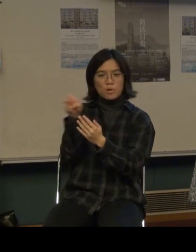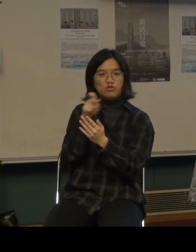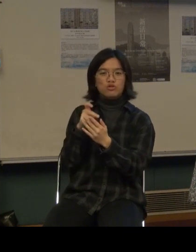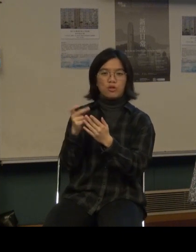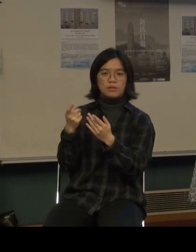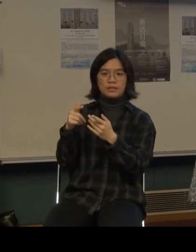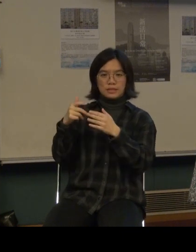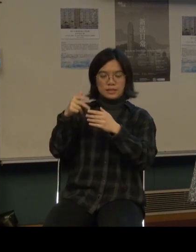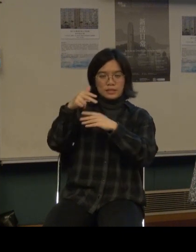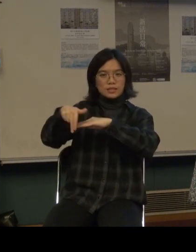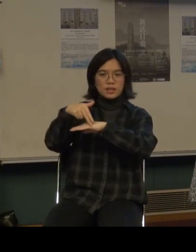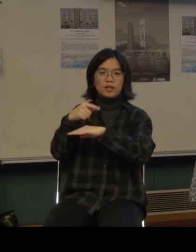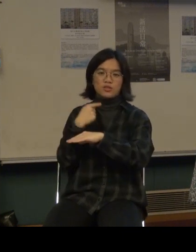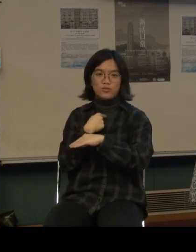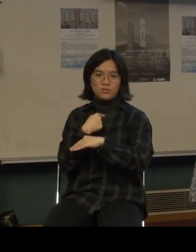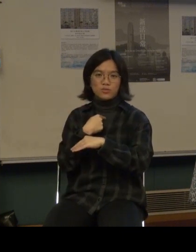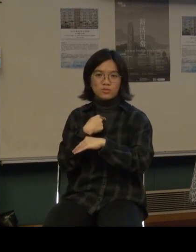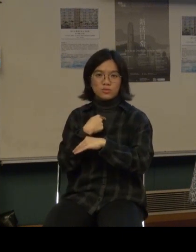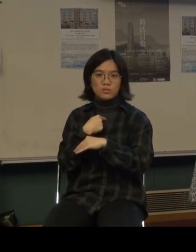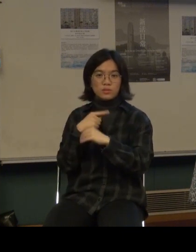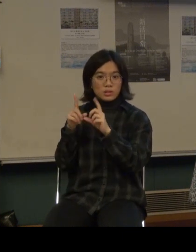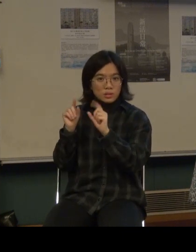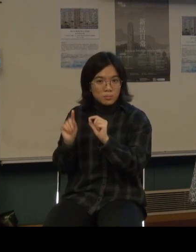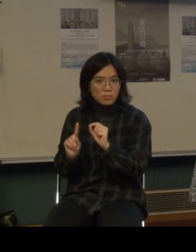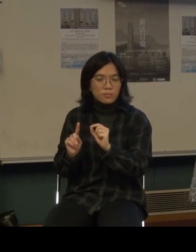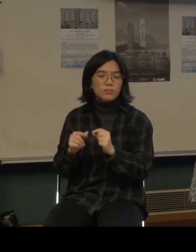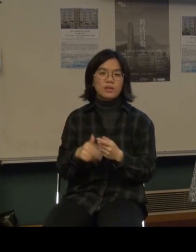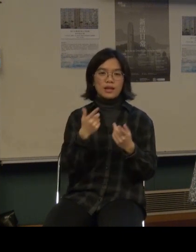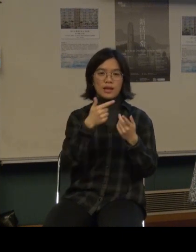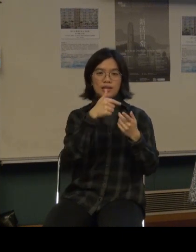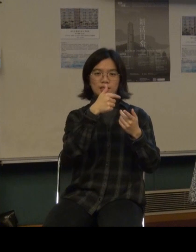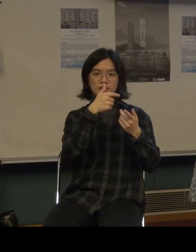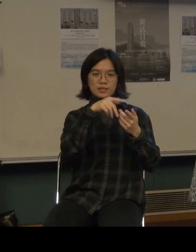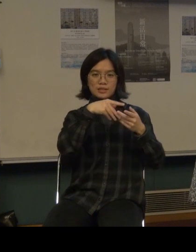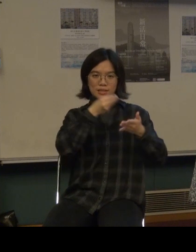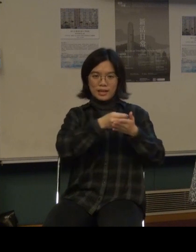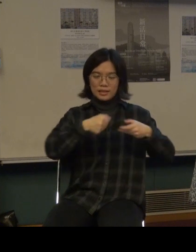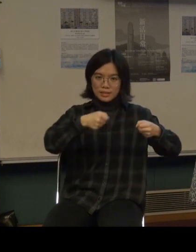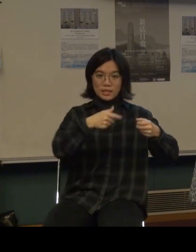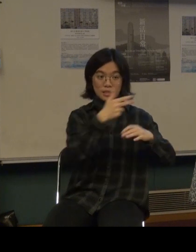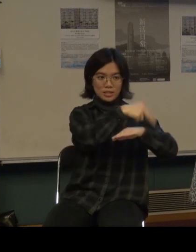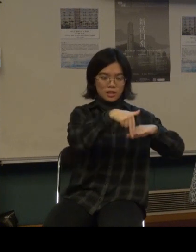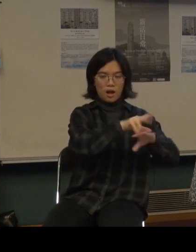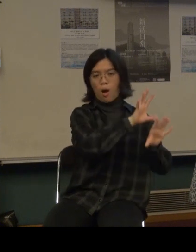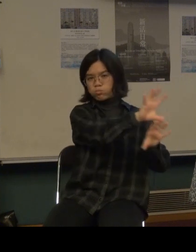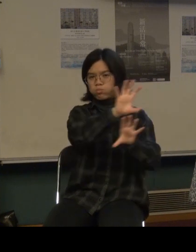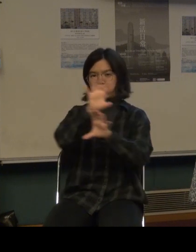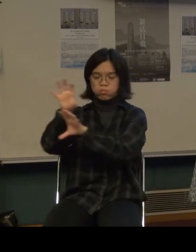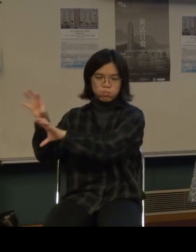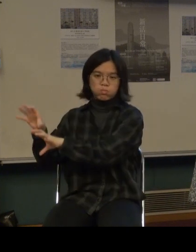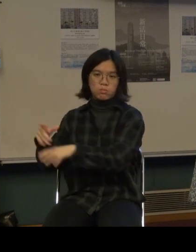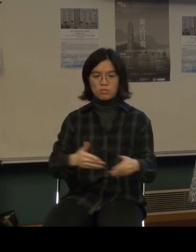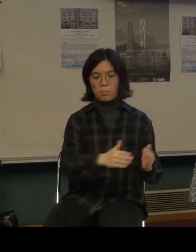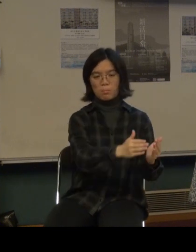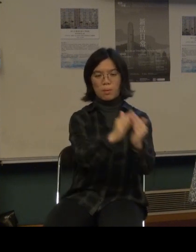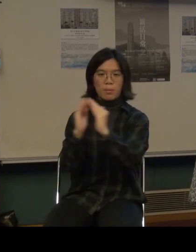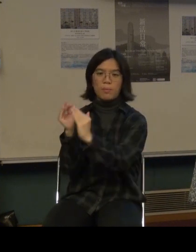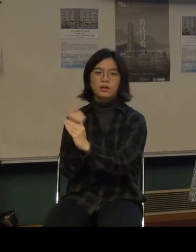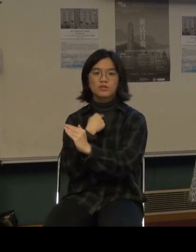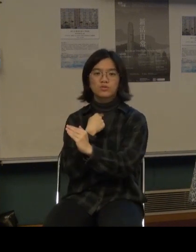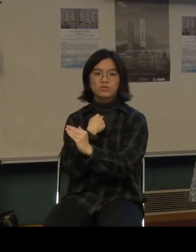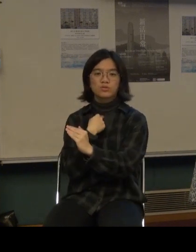同一個街市嘅設計咧，喺唔同嘅地方照起同一個街市嘅設計。我哋見到30年代咧，起碼咧